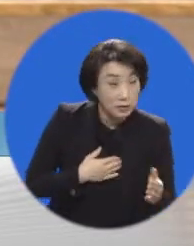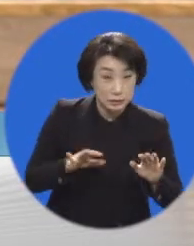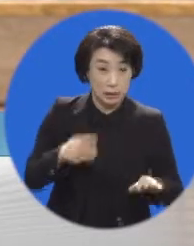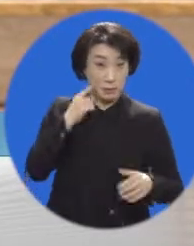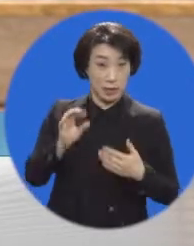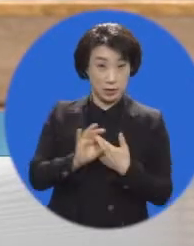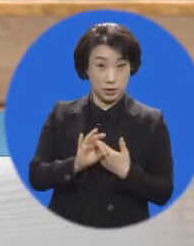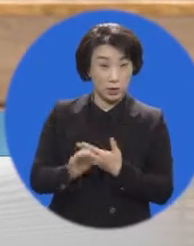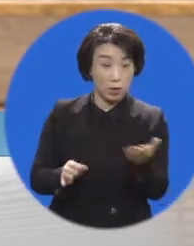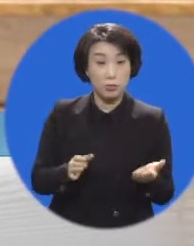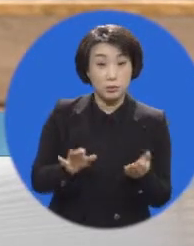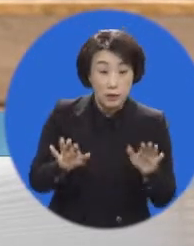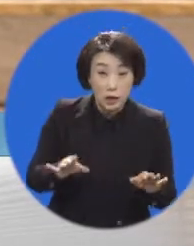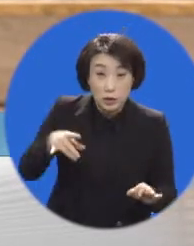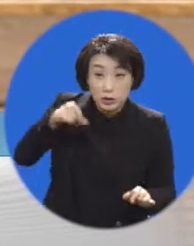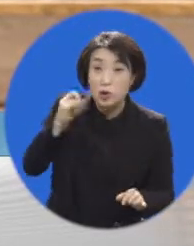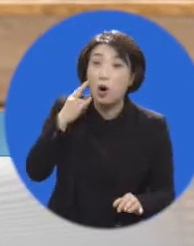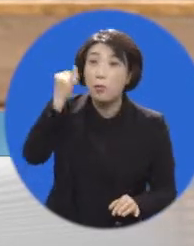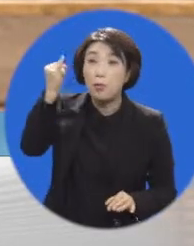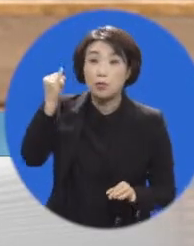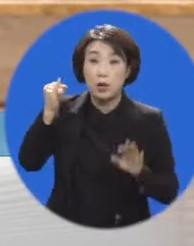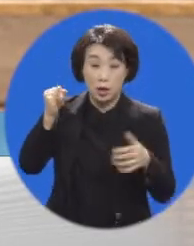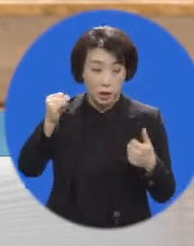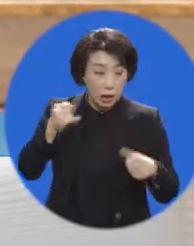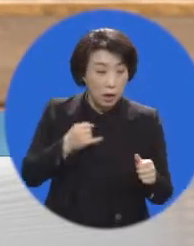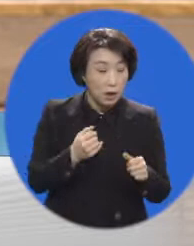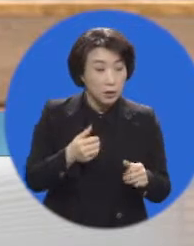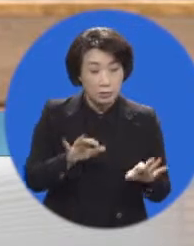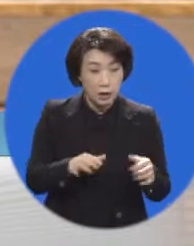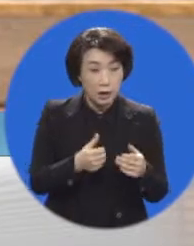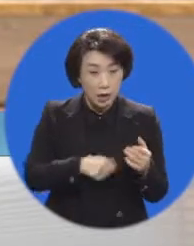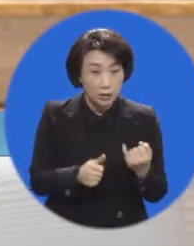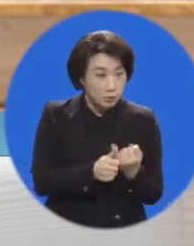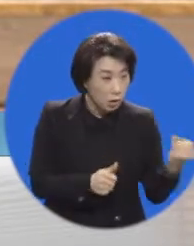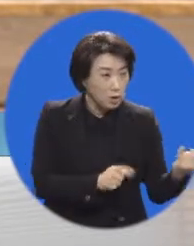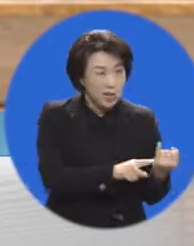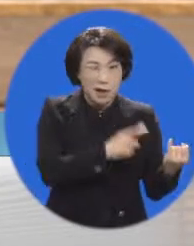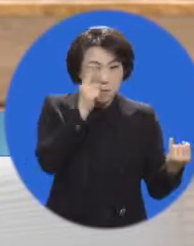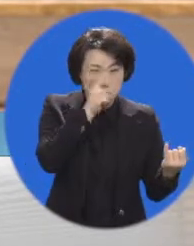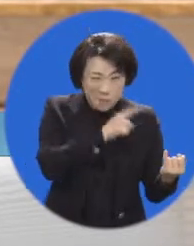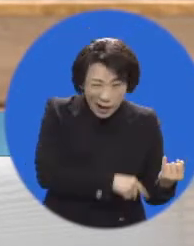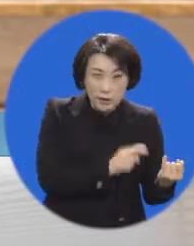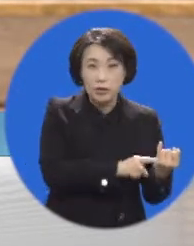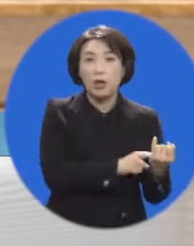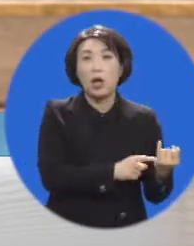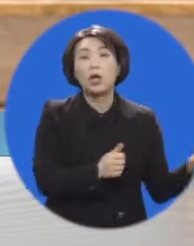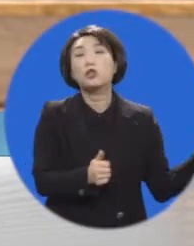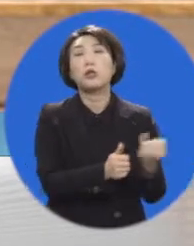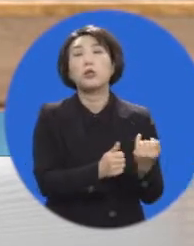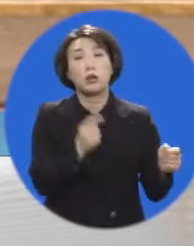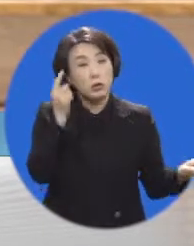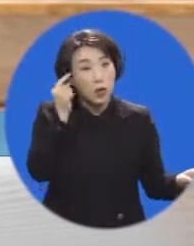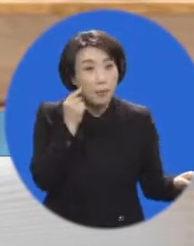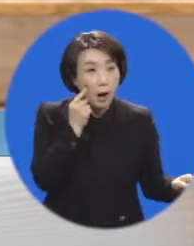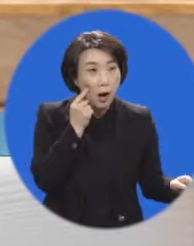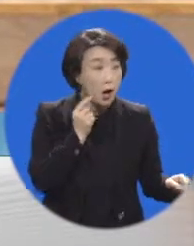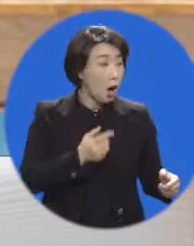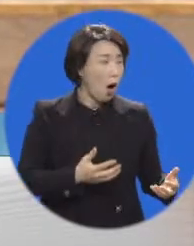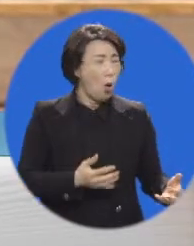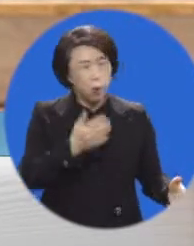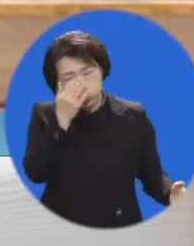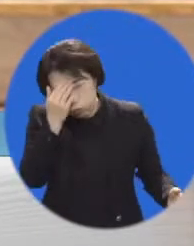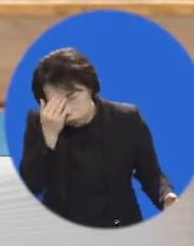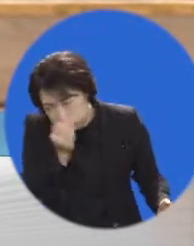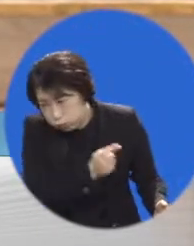만약에 시어머니가 며느리가 진짜 못된 며느리가 들어왔어요. 이것 해볼 수가